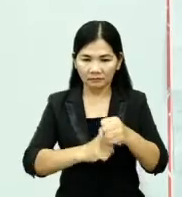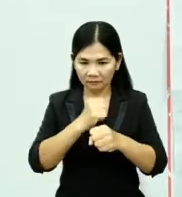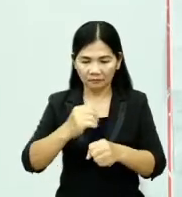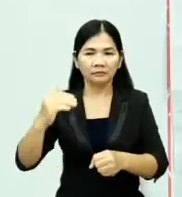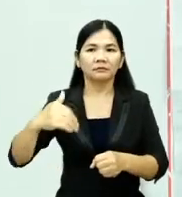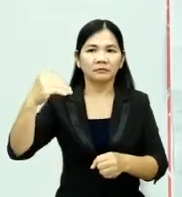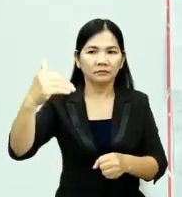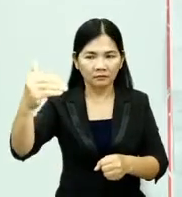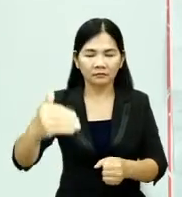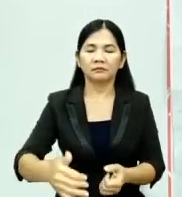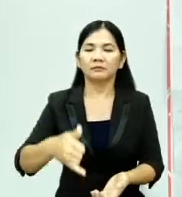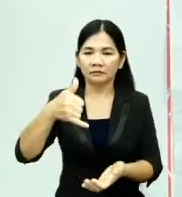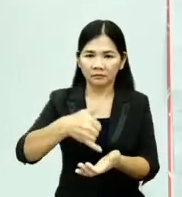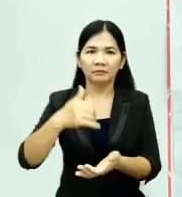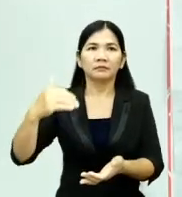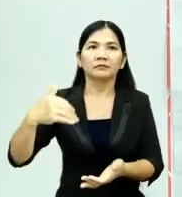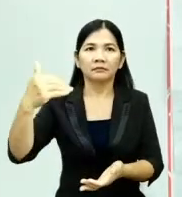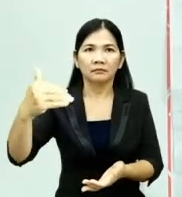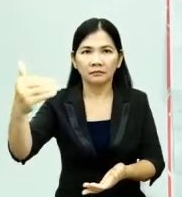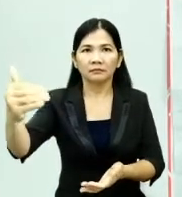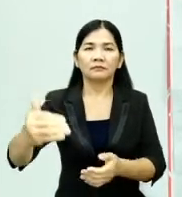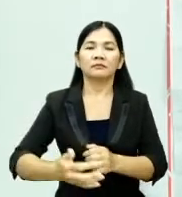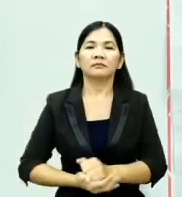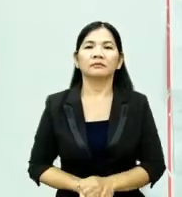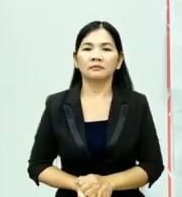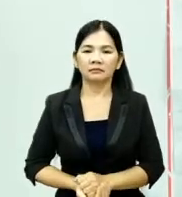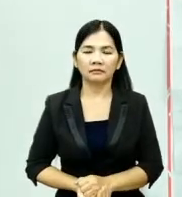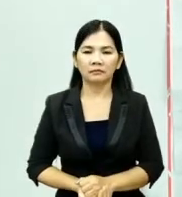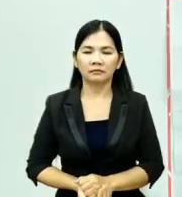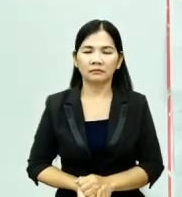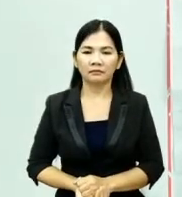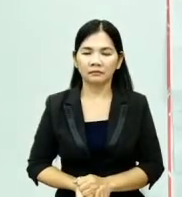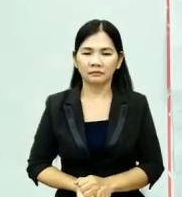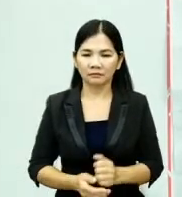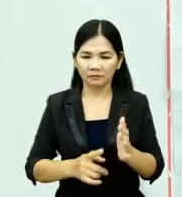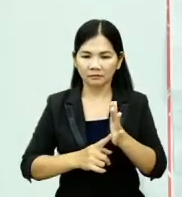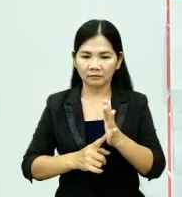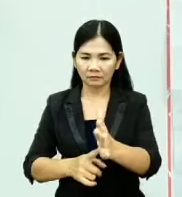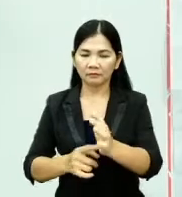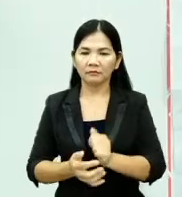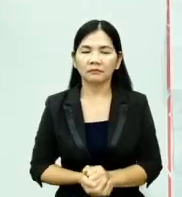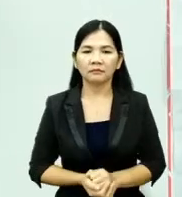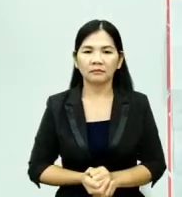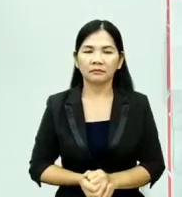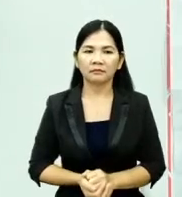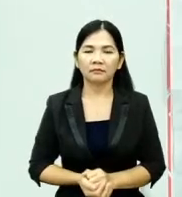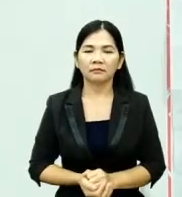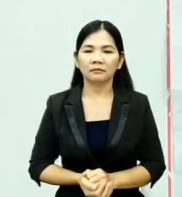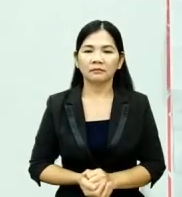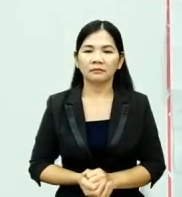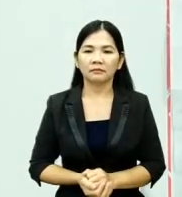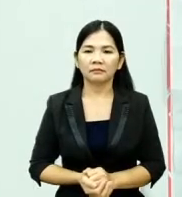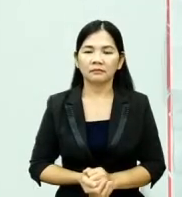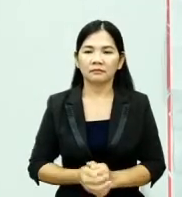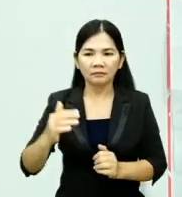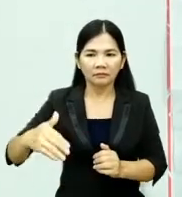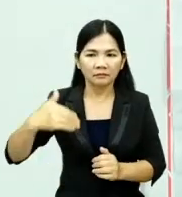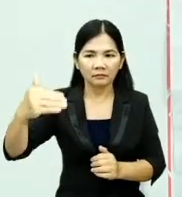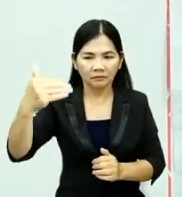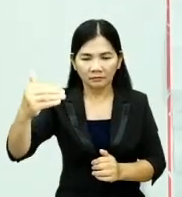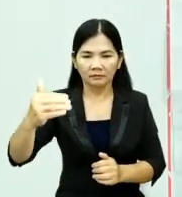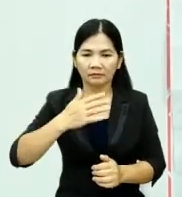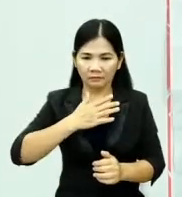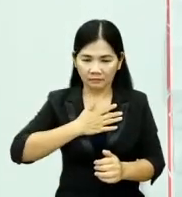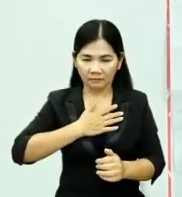ngày kroi nâng hai kê hai thà ạ ná cốt chắc nè kru căn ưu tờ hò căn tờ chụp bác nè kru ưu tờ hò thà là cốt nhóm